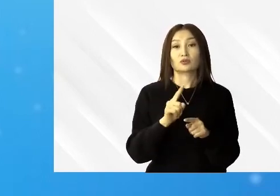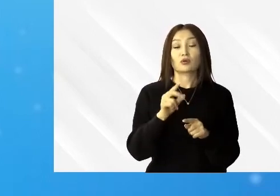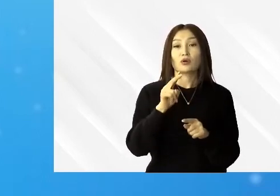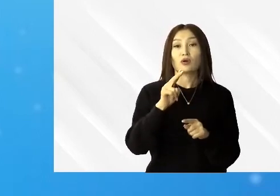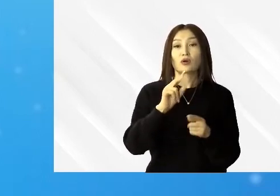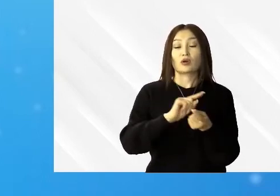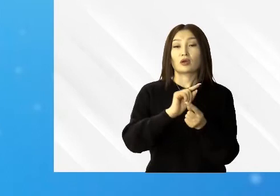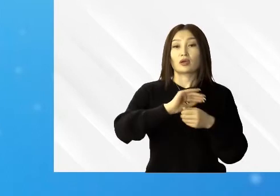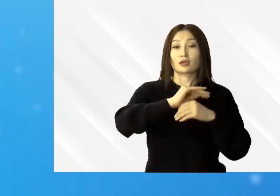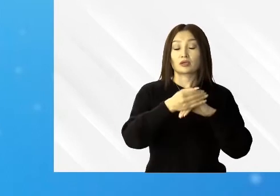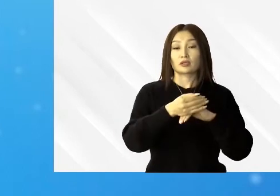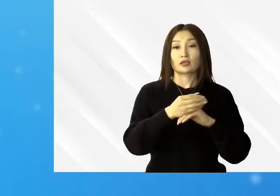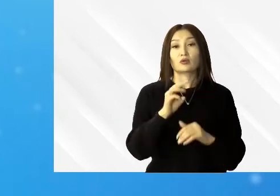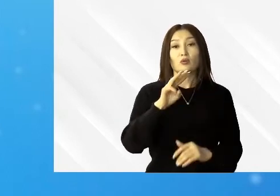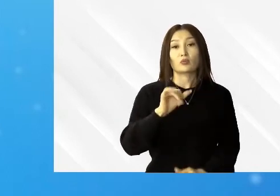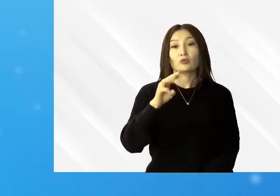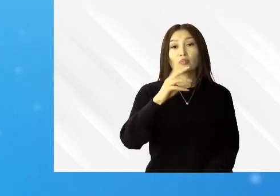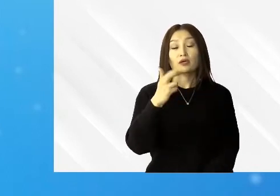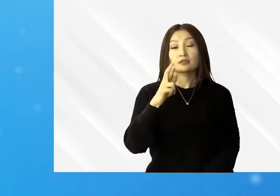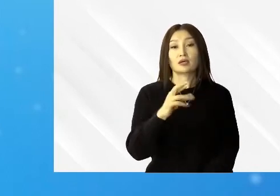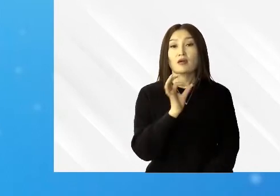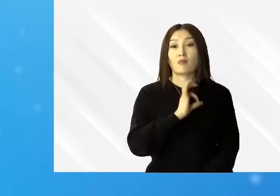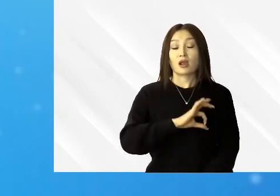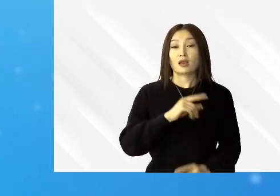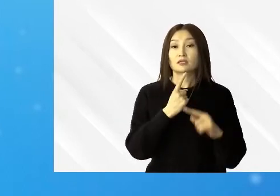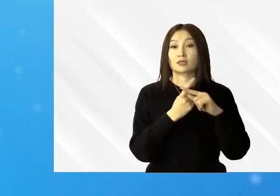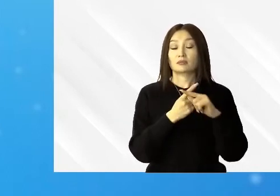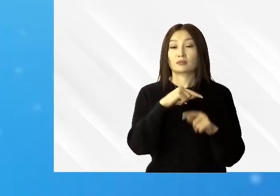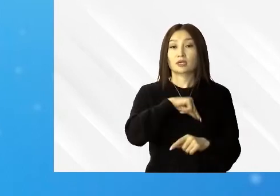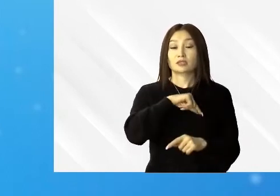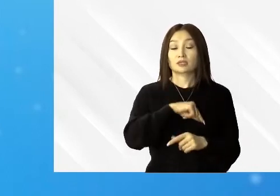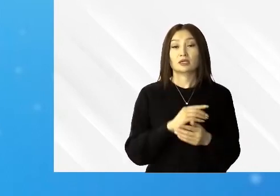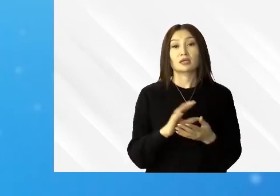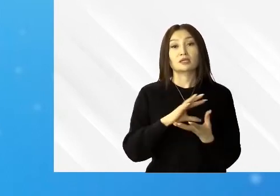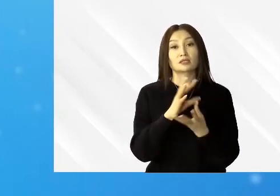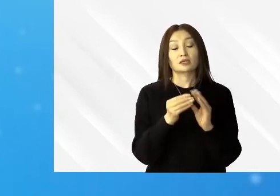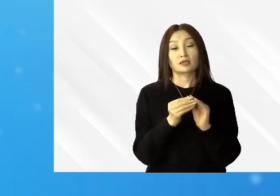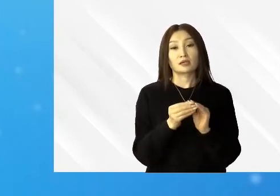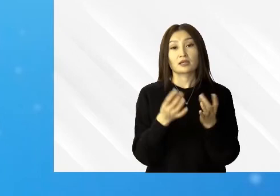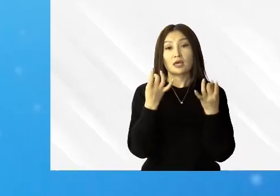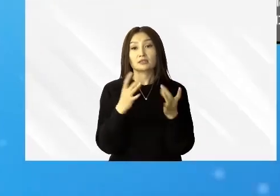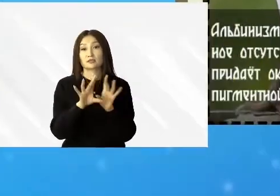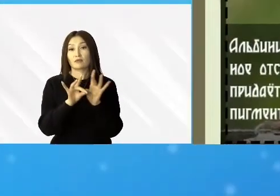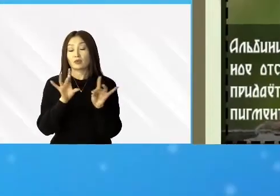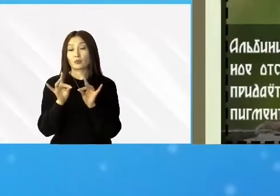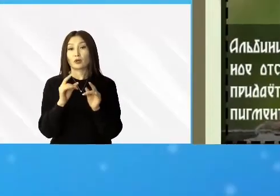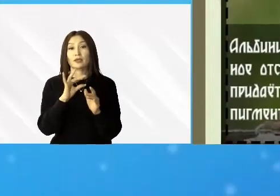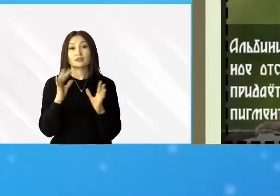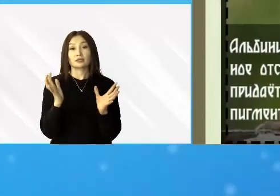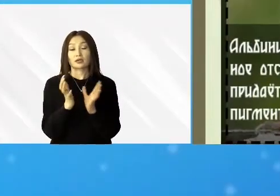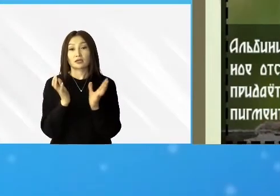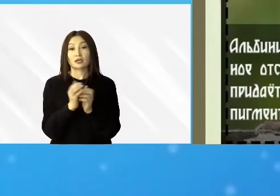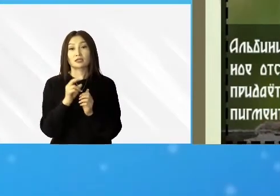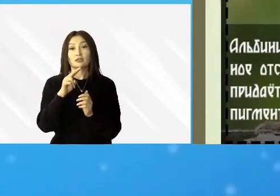доминантными мутациями. Полезные признаки закрепляются в процессе естественного отбора и сохраняются